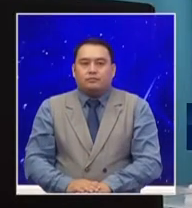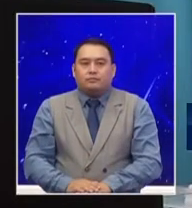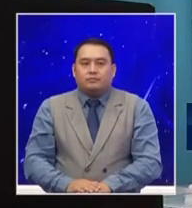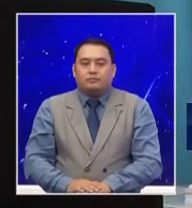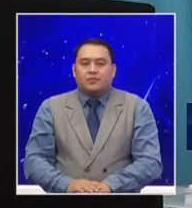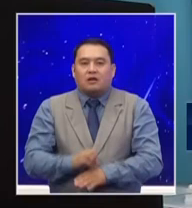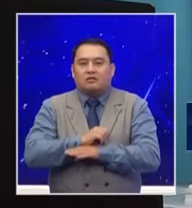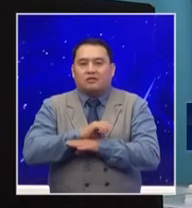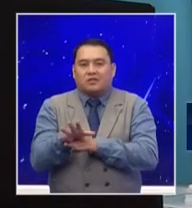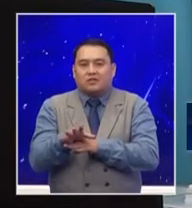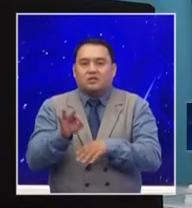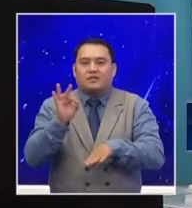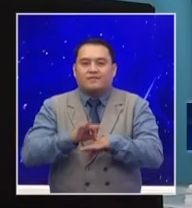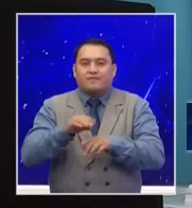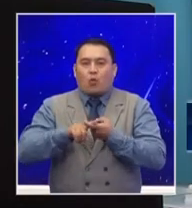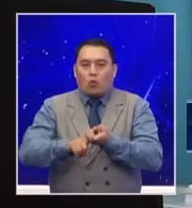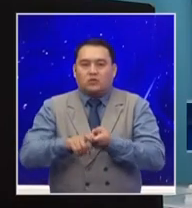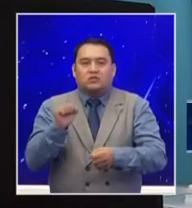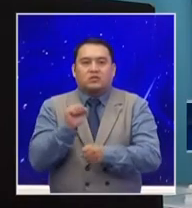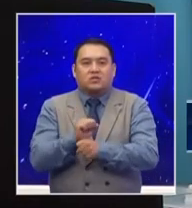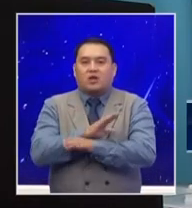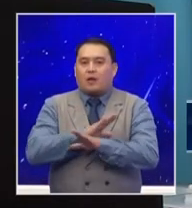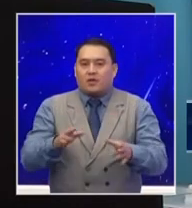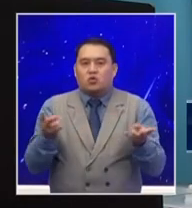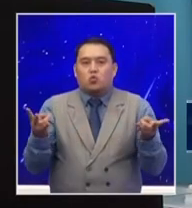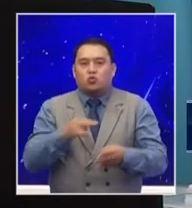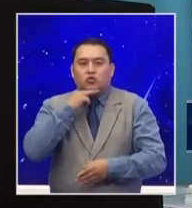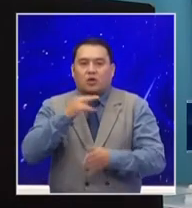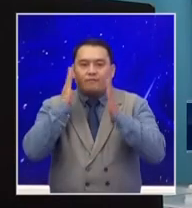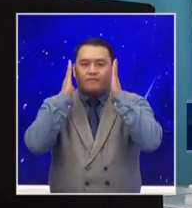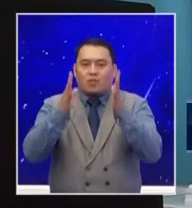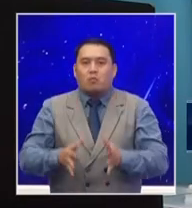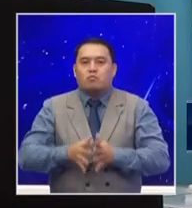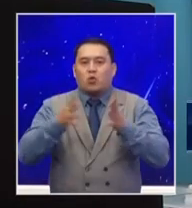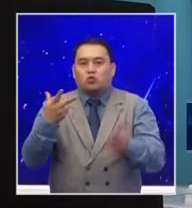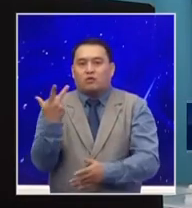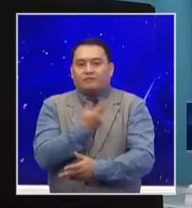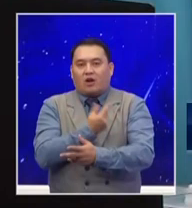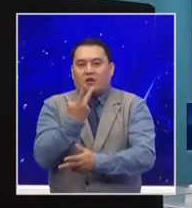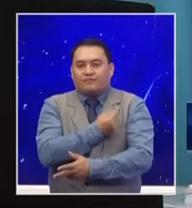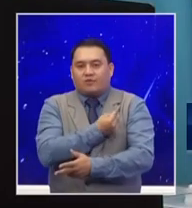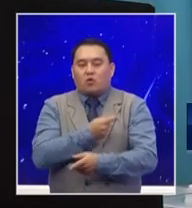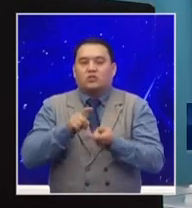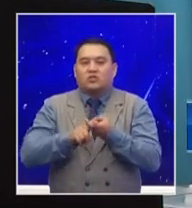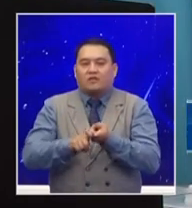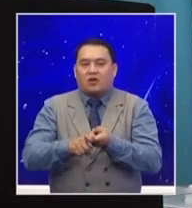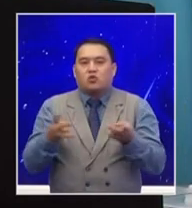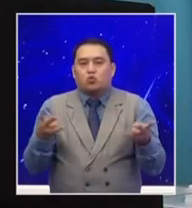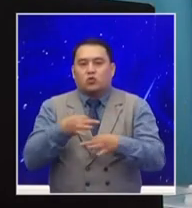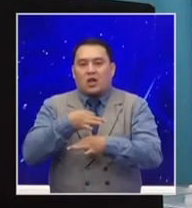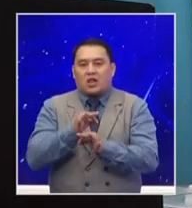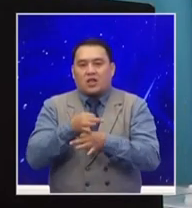это... Распространение коронавируса еще не прекратилось. Необходимо уделить большое внимание вакцинации, потенциально контактным проводить